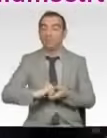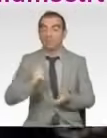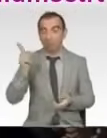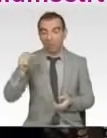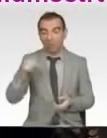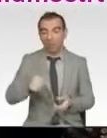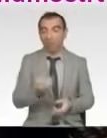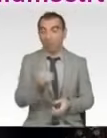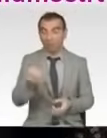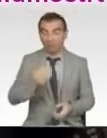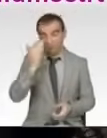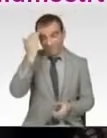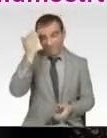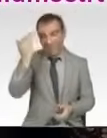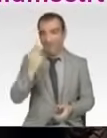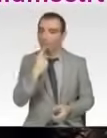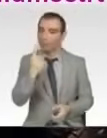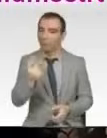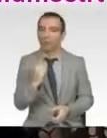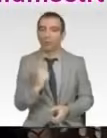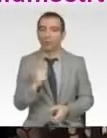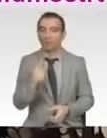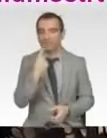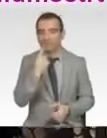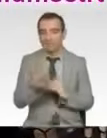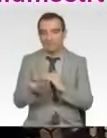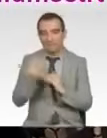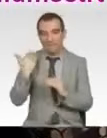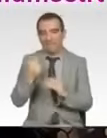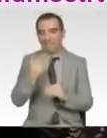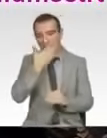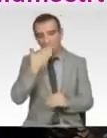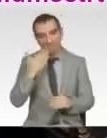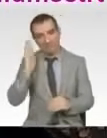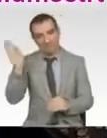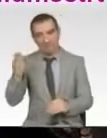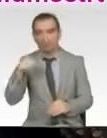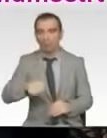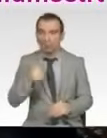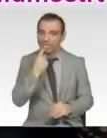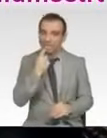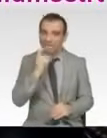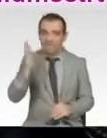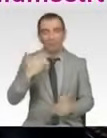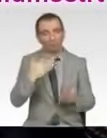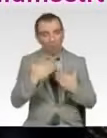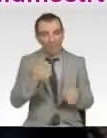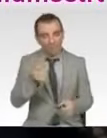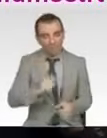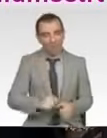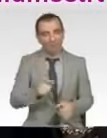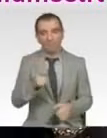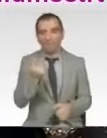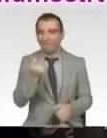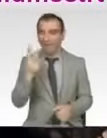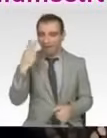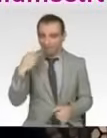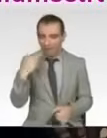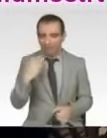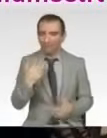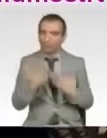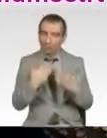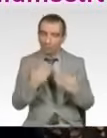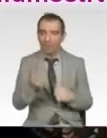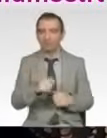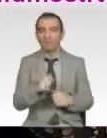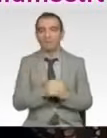Buradan onlara çokça selam söylüyorum. Geçen sene Ramazan'da da gitmiştim. Bu sene de gittim. Sohbet ettik, muhabbet ettik. Biraz ağlaştık, biraz ne sohbet